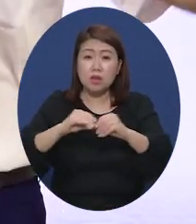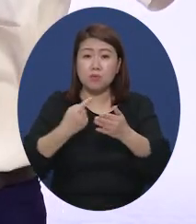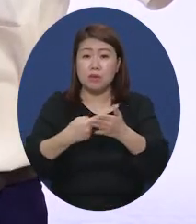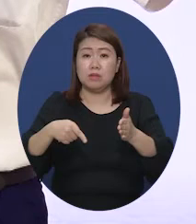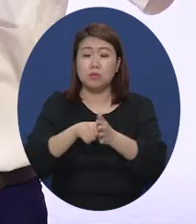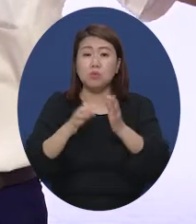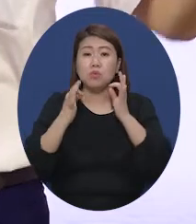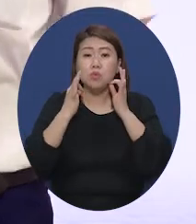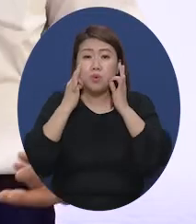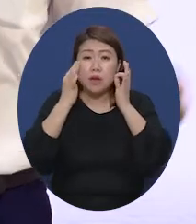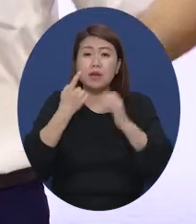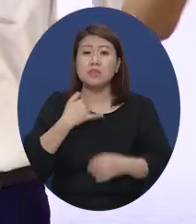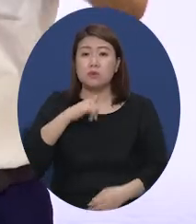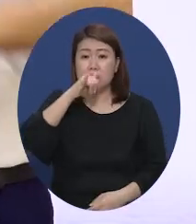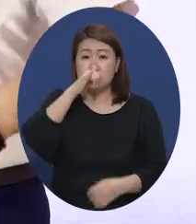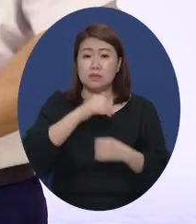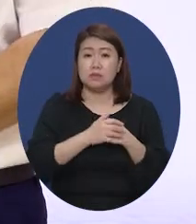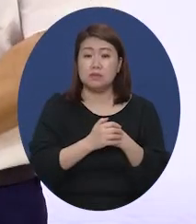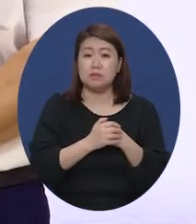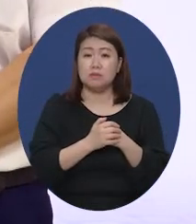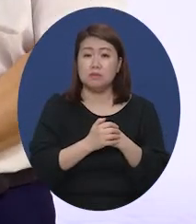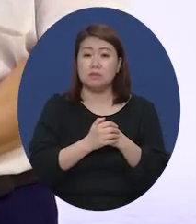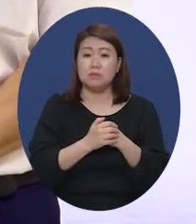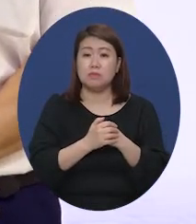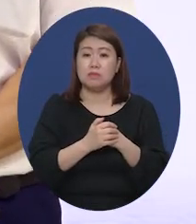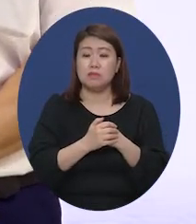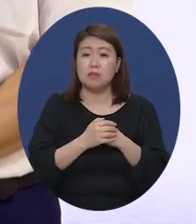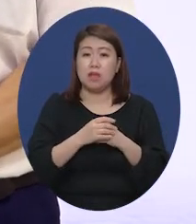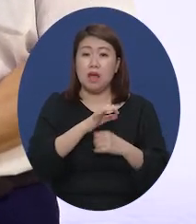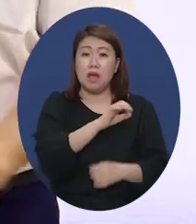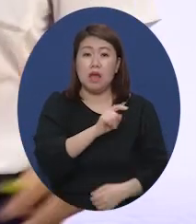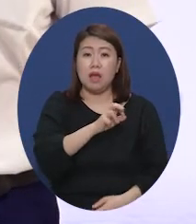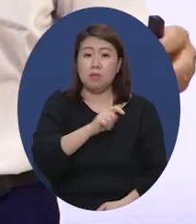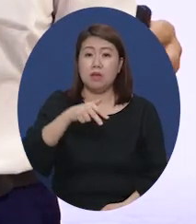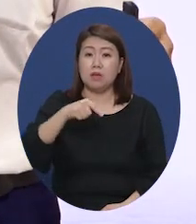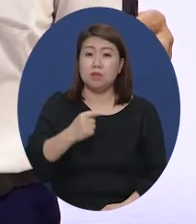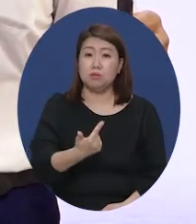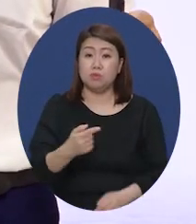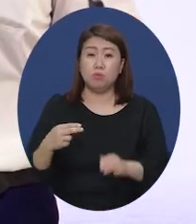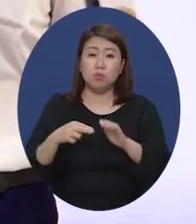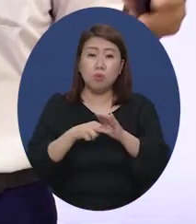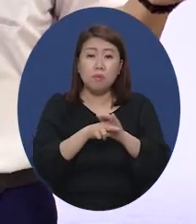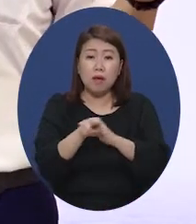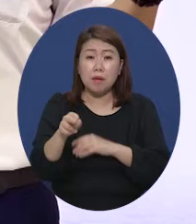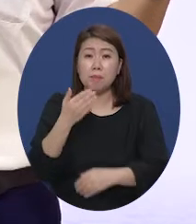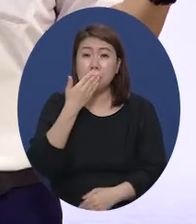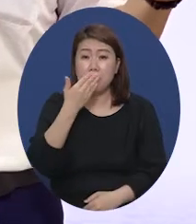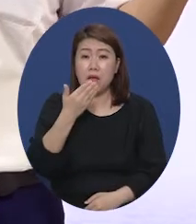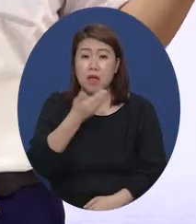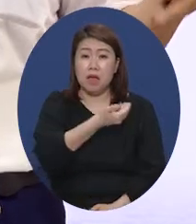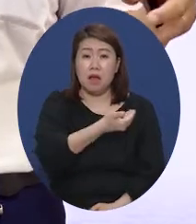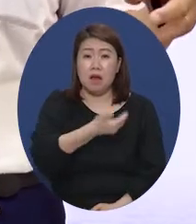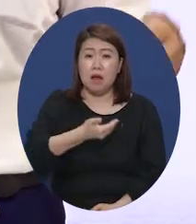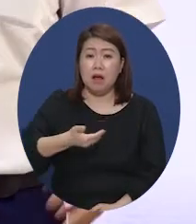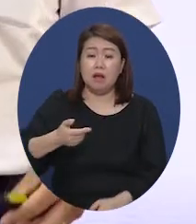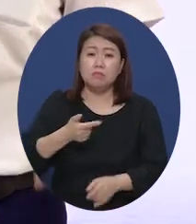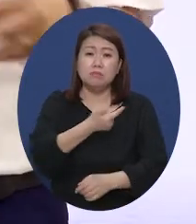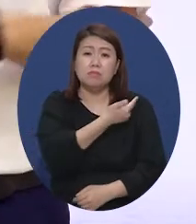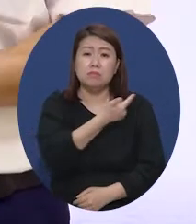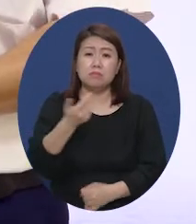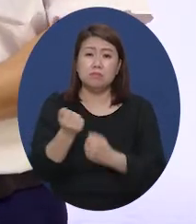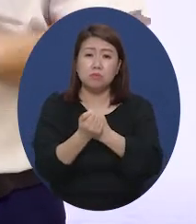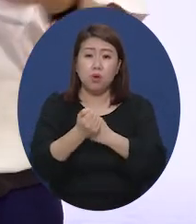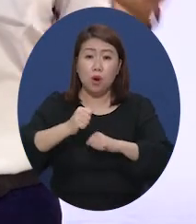콜롬비아는 브라질 국경을 맞대고 있습니다. 그러니까 아마존에 막 대거 도망 나왔어요. 그래 아마존 그때 뉴스를 보니까 아마존 강이 워낙 크다